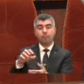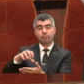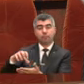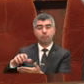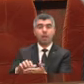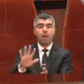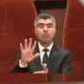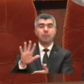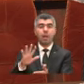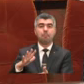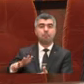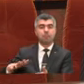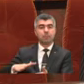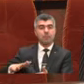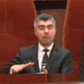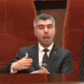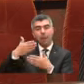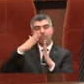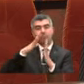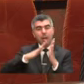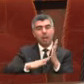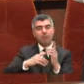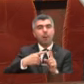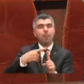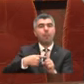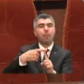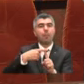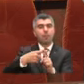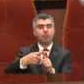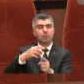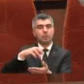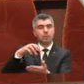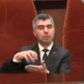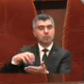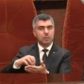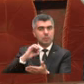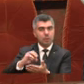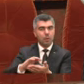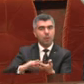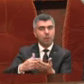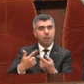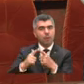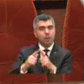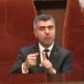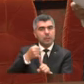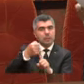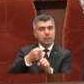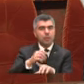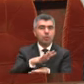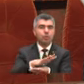المدن المغربية، ومازالين تزيدوا تمركز في مدن أخرى في إطار تنزيل ورش